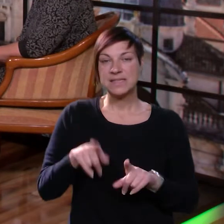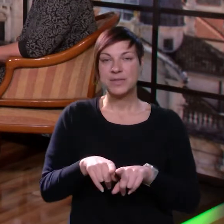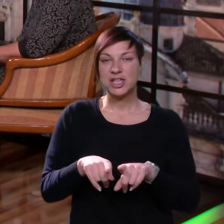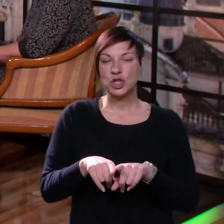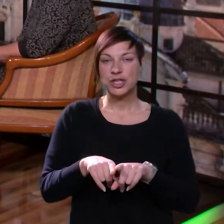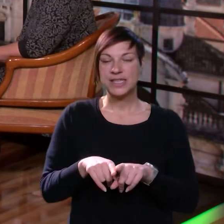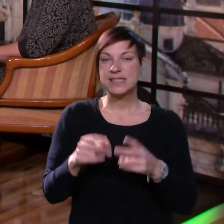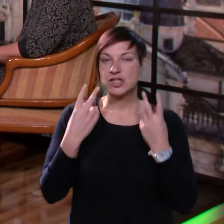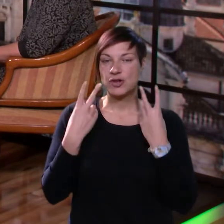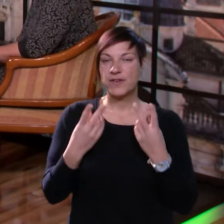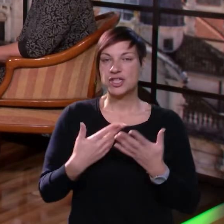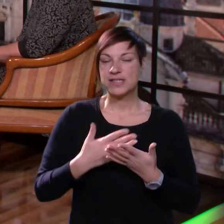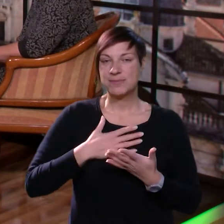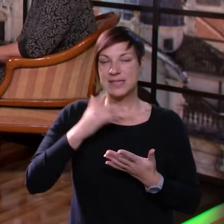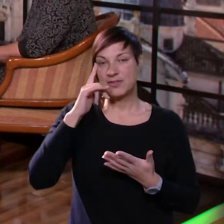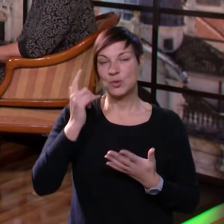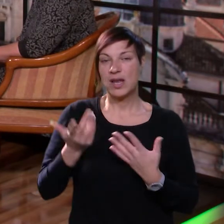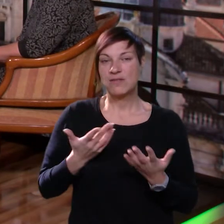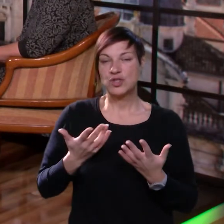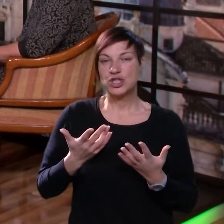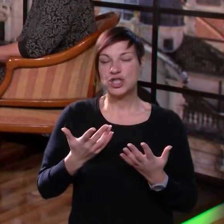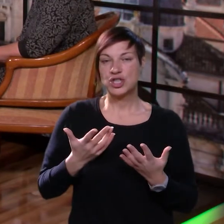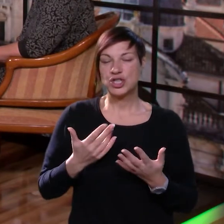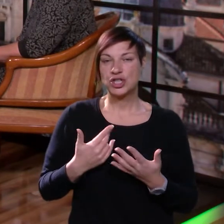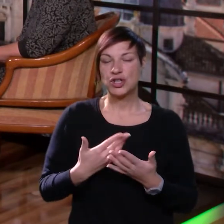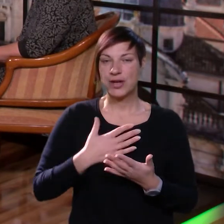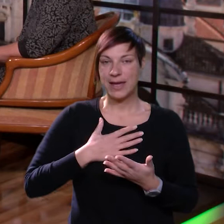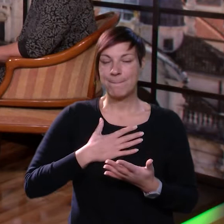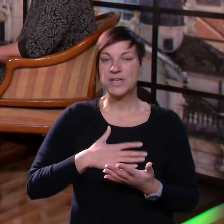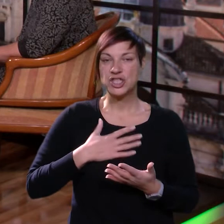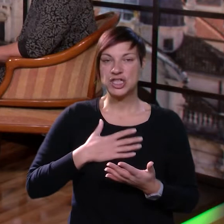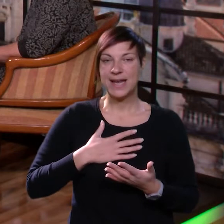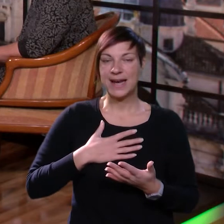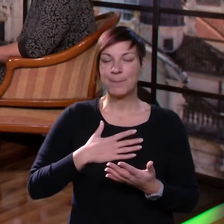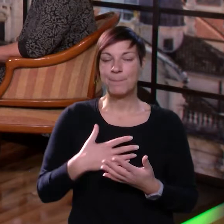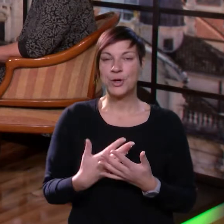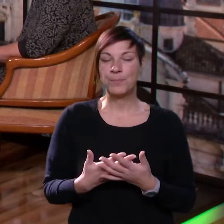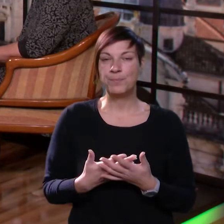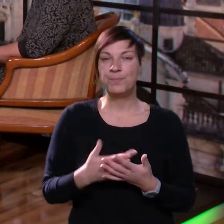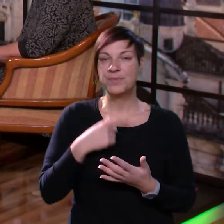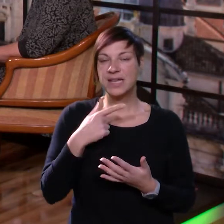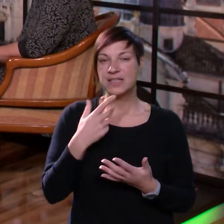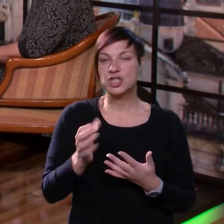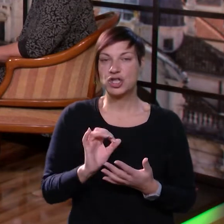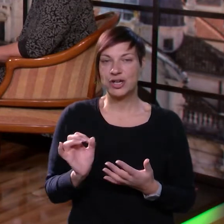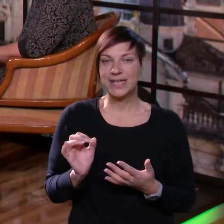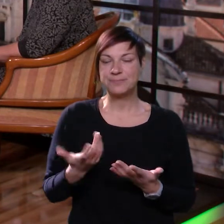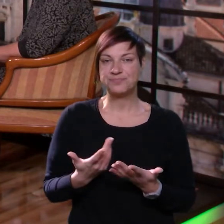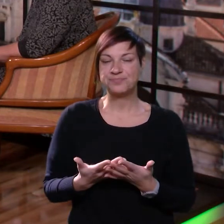mislim da je to isto nekako važno sebi staviti u glavu što i mi želimo. I nekad reći,